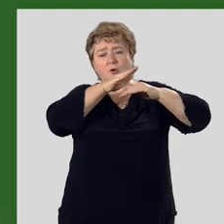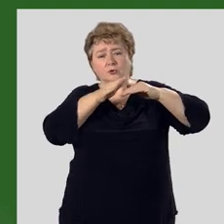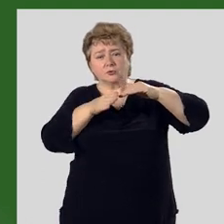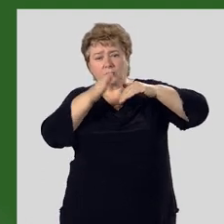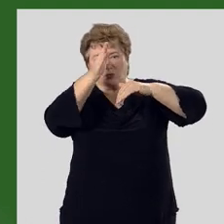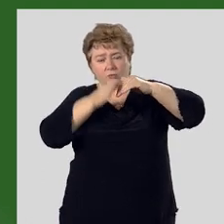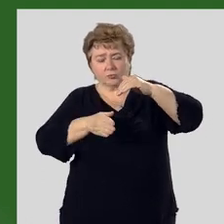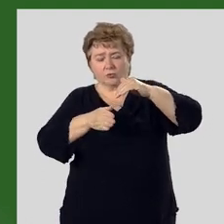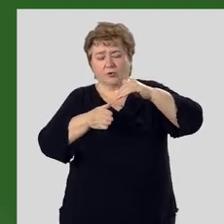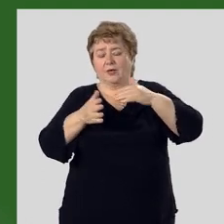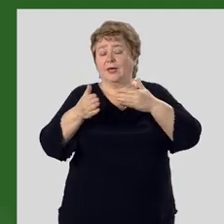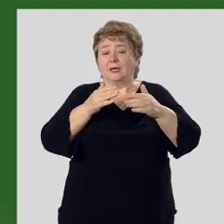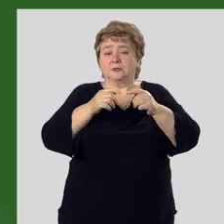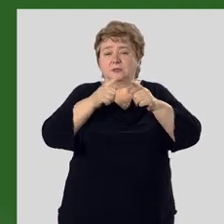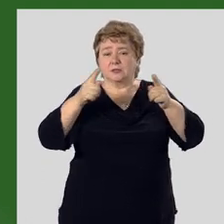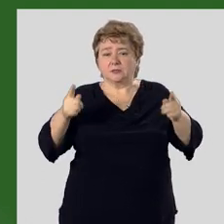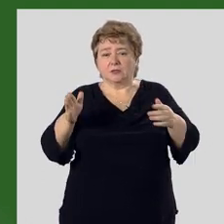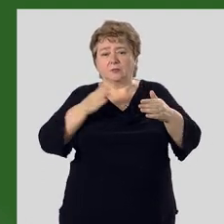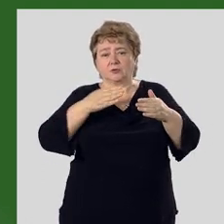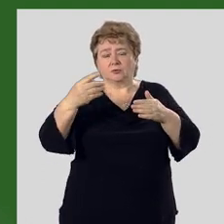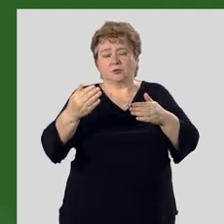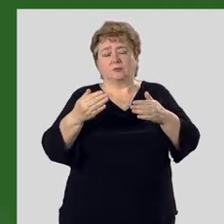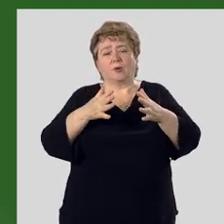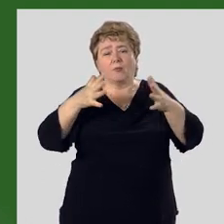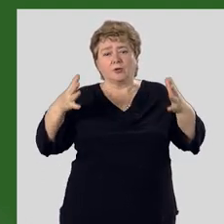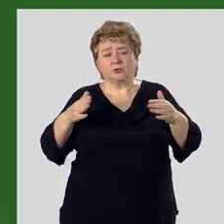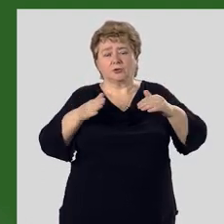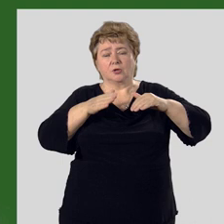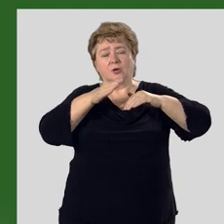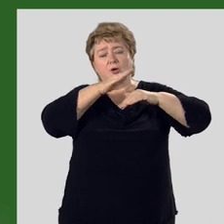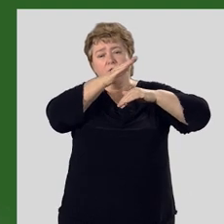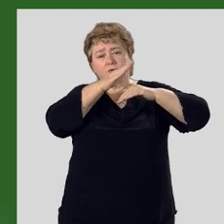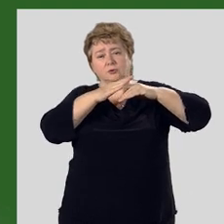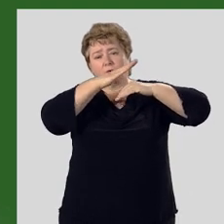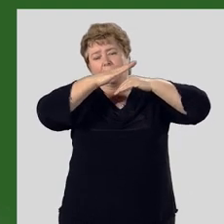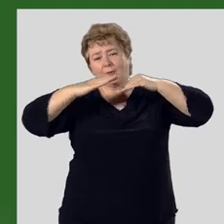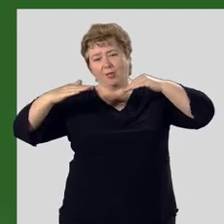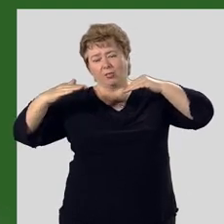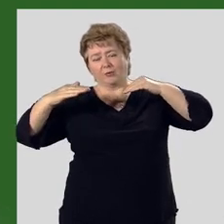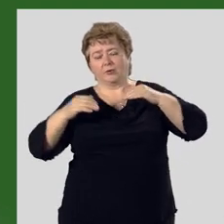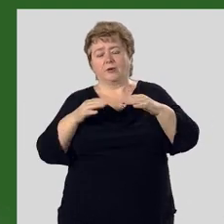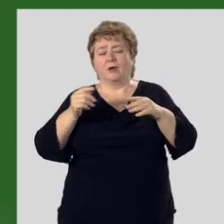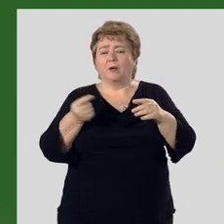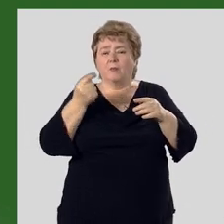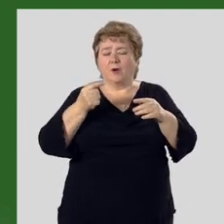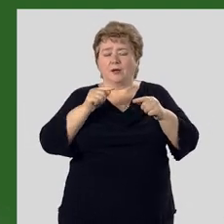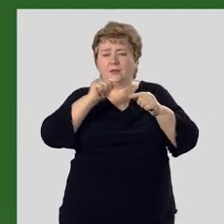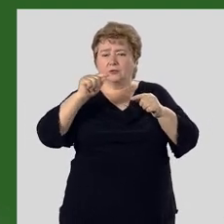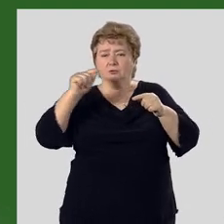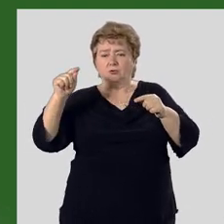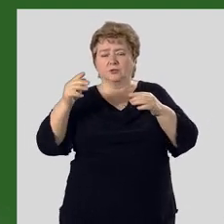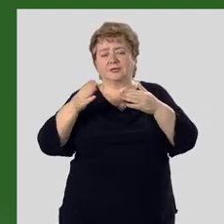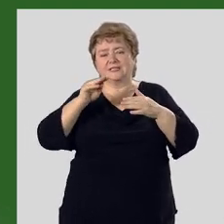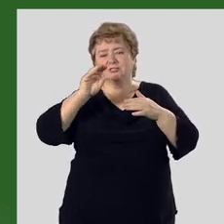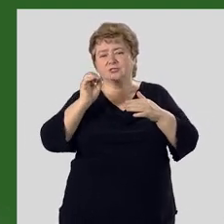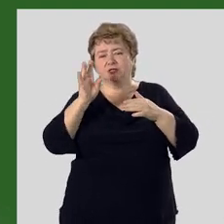крутой. Когда же расстояние между ними большое, склон пологий. Маленькие черточки